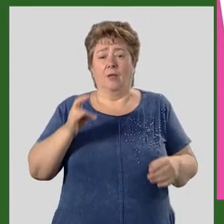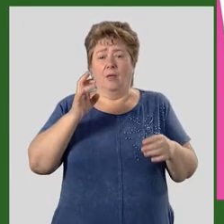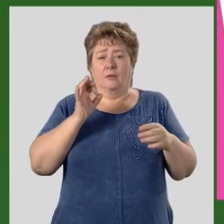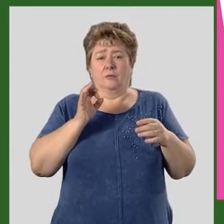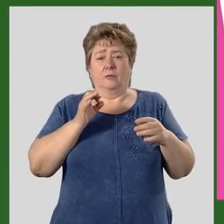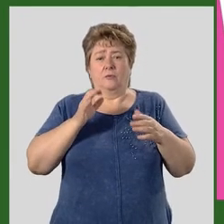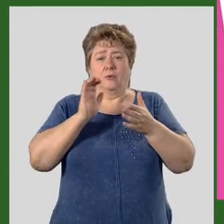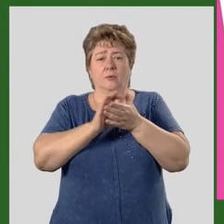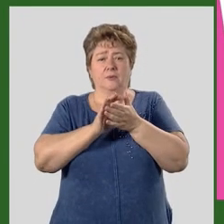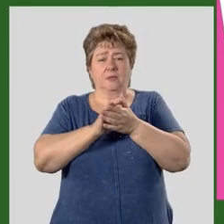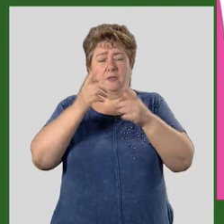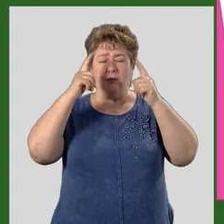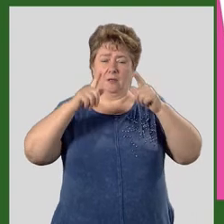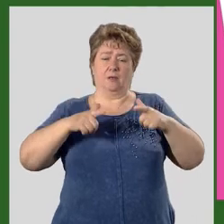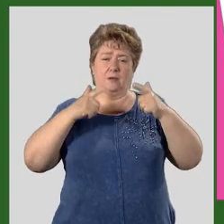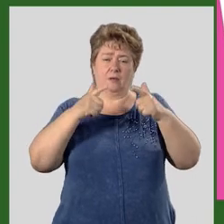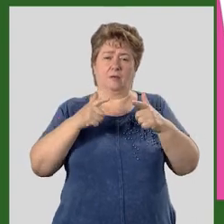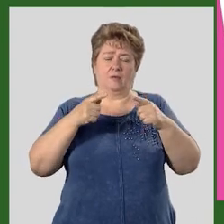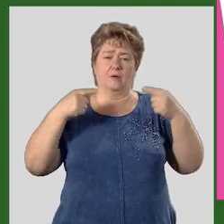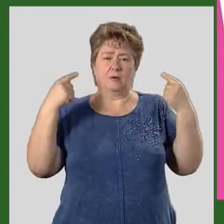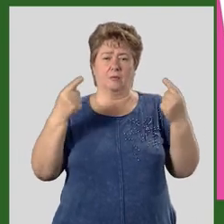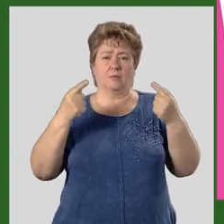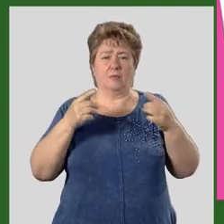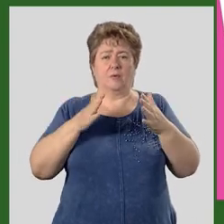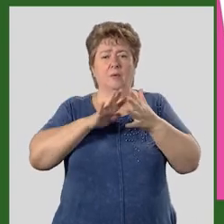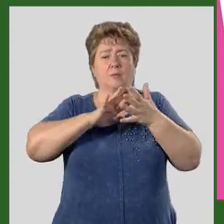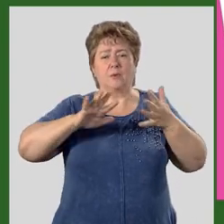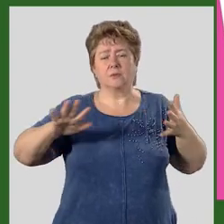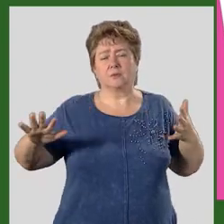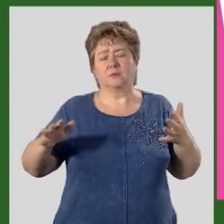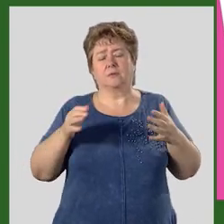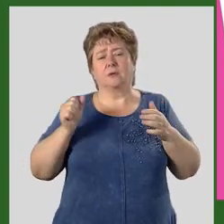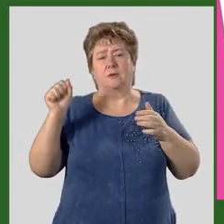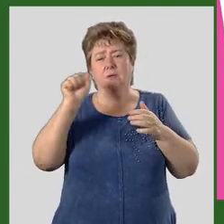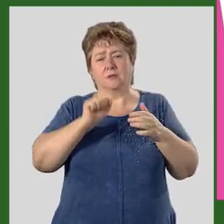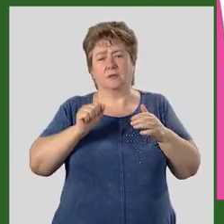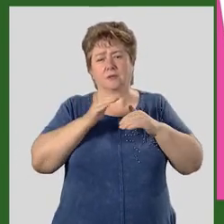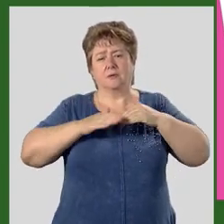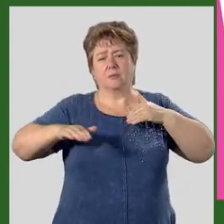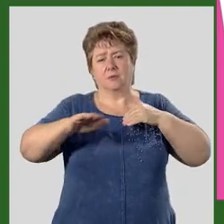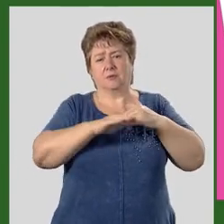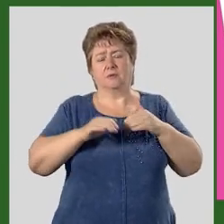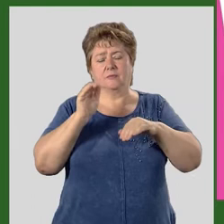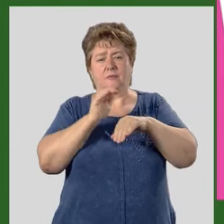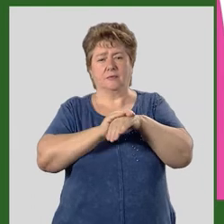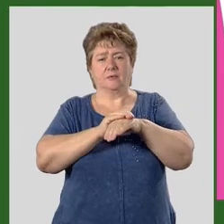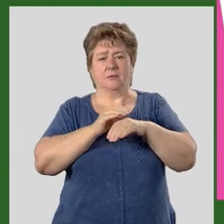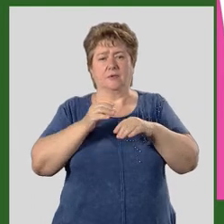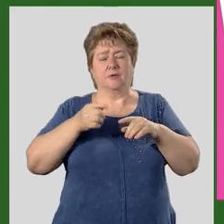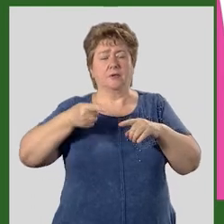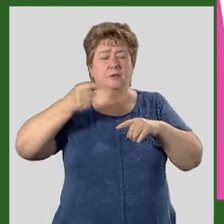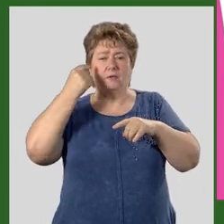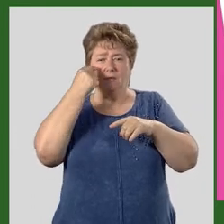Однако для познания географии громадных пространств азиатского материка свидетельств